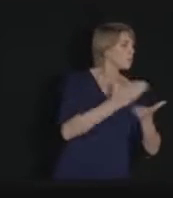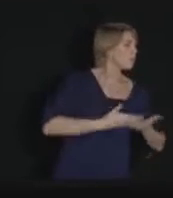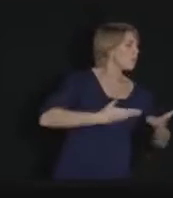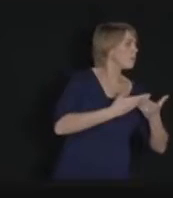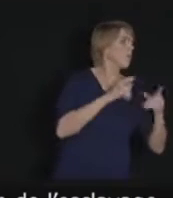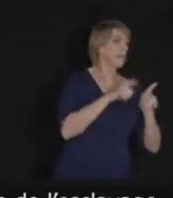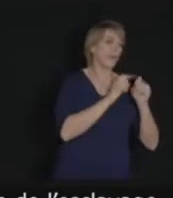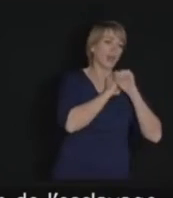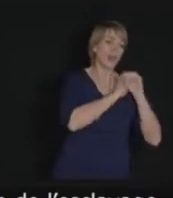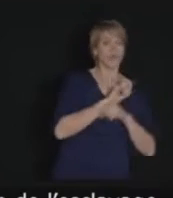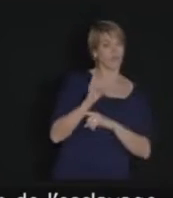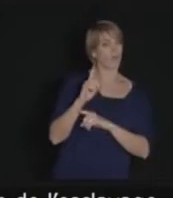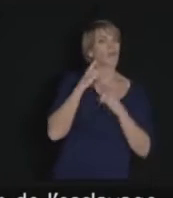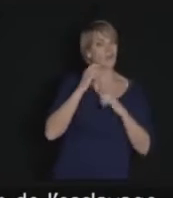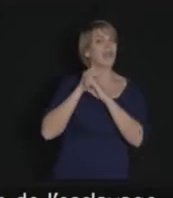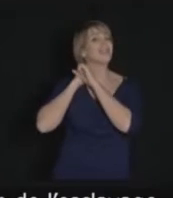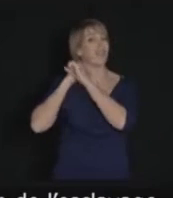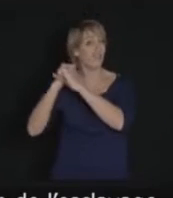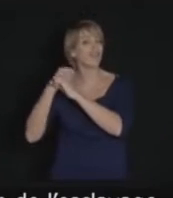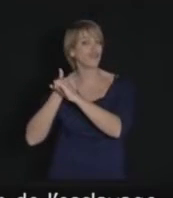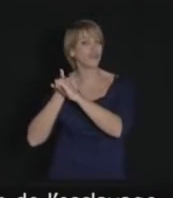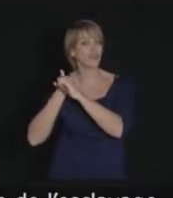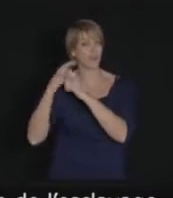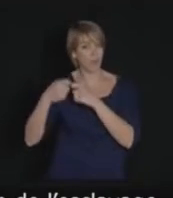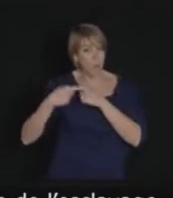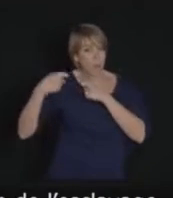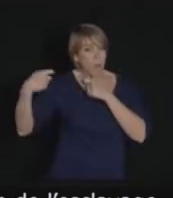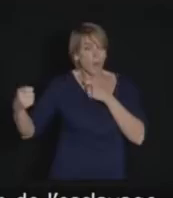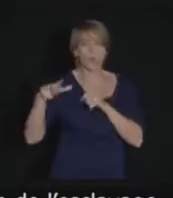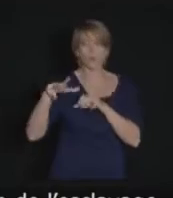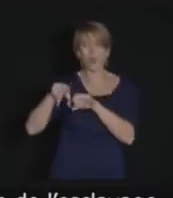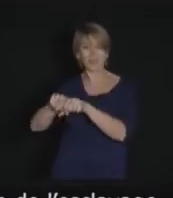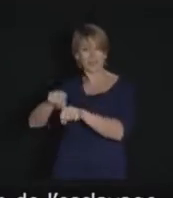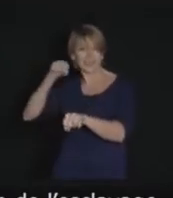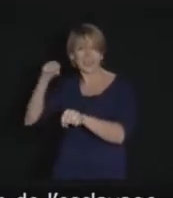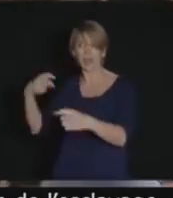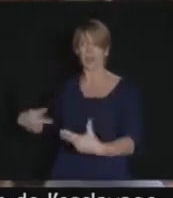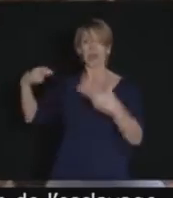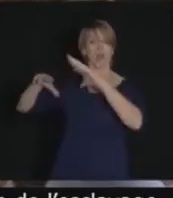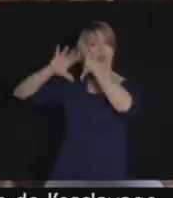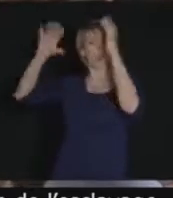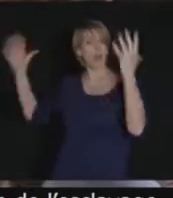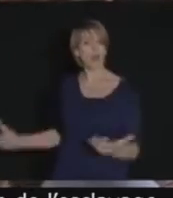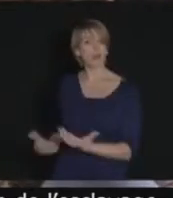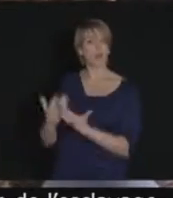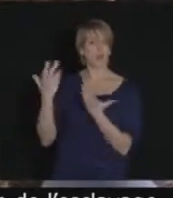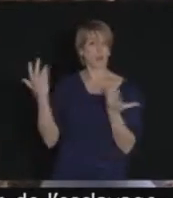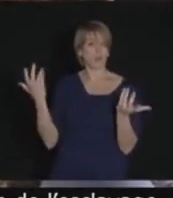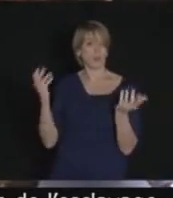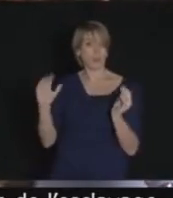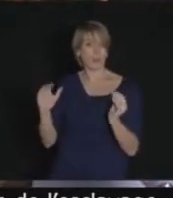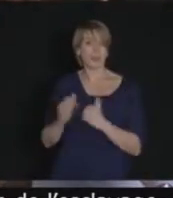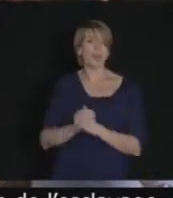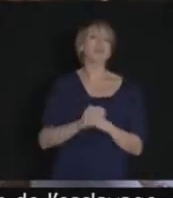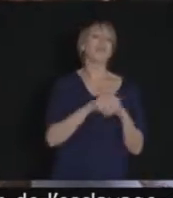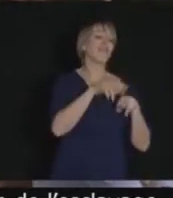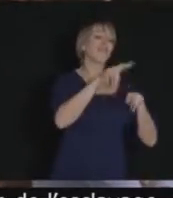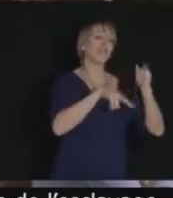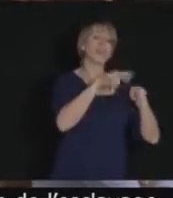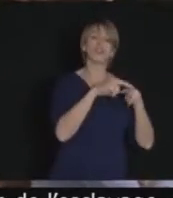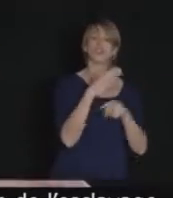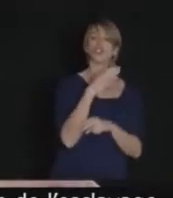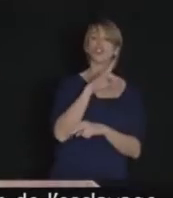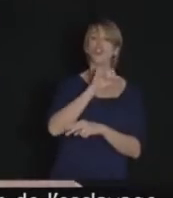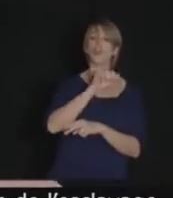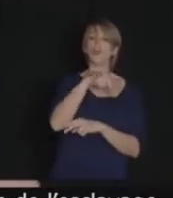comparé à d'autres situations de servitude. Il a une spécificité criminelle particulière, d'abord par sa durée, 3 siècles. Et